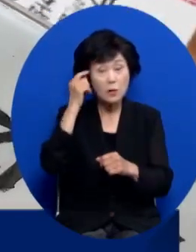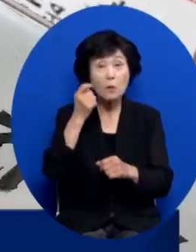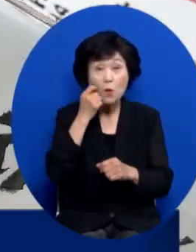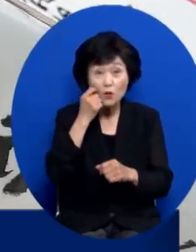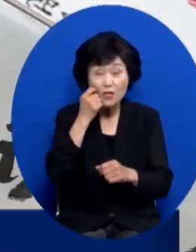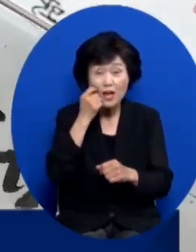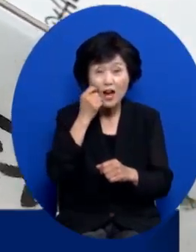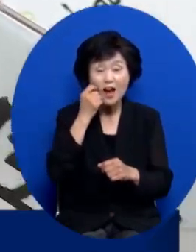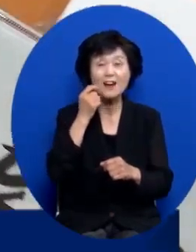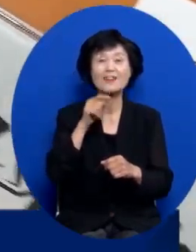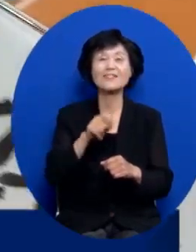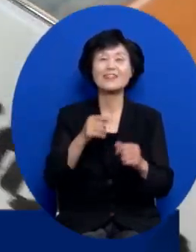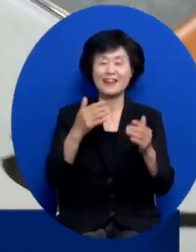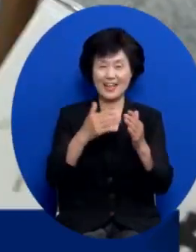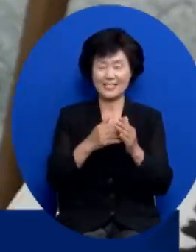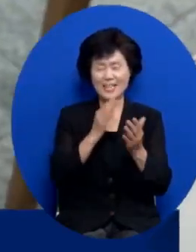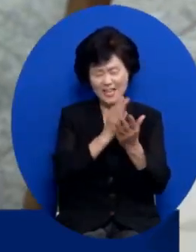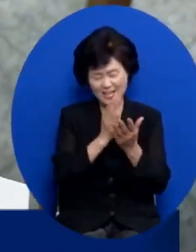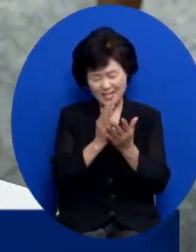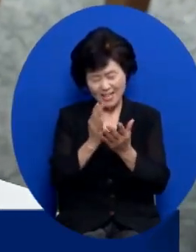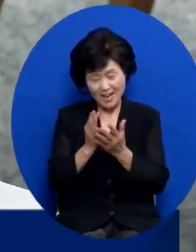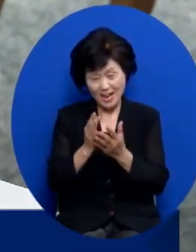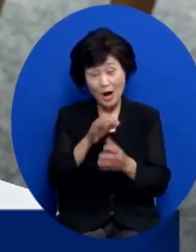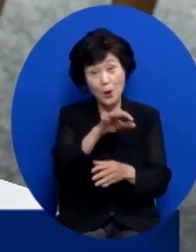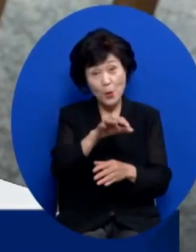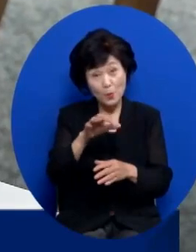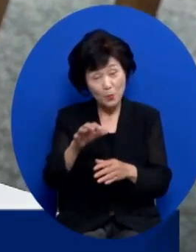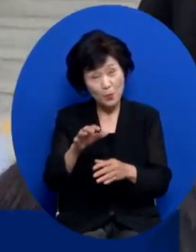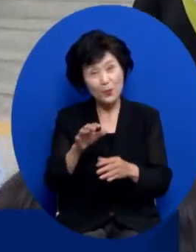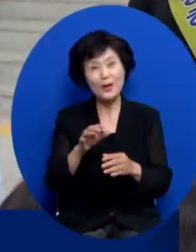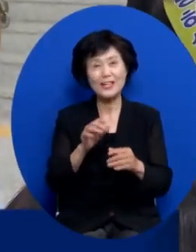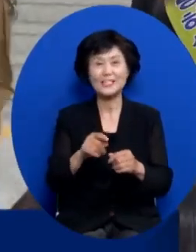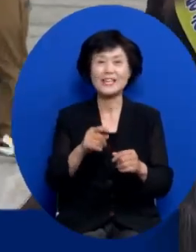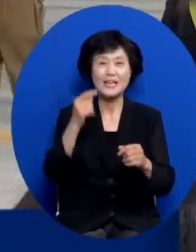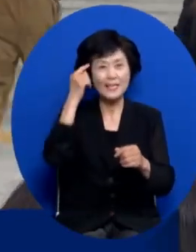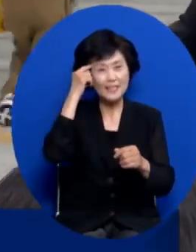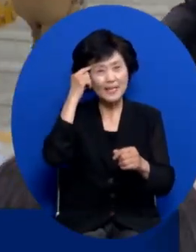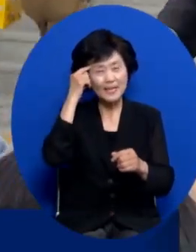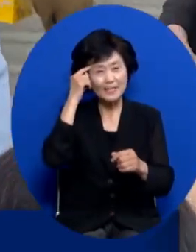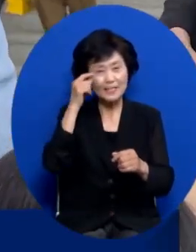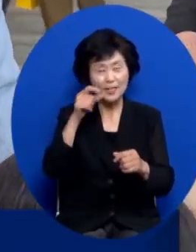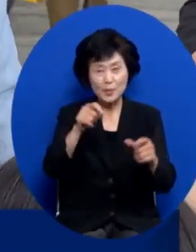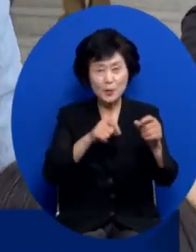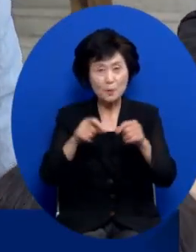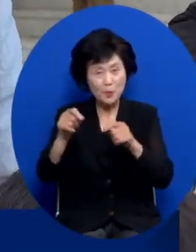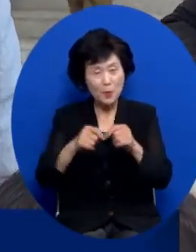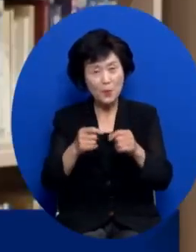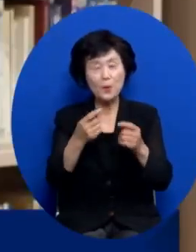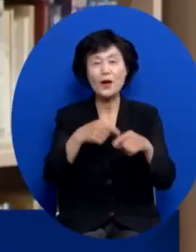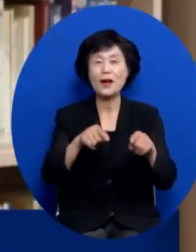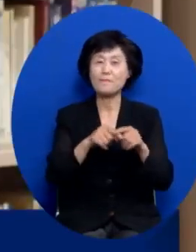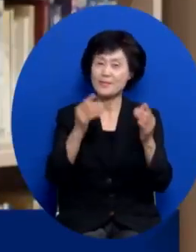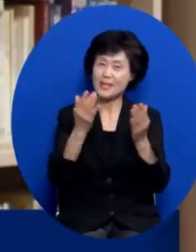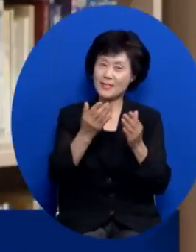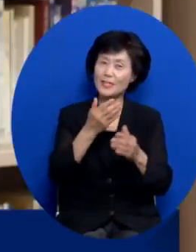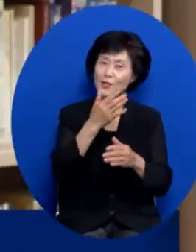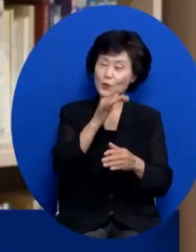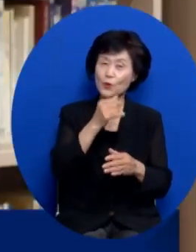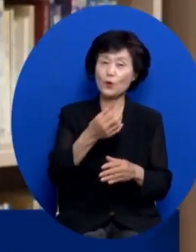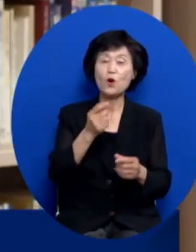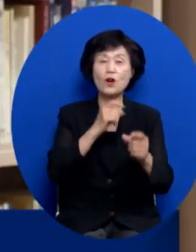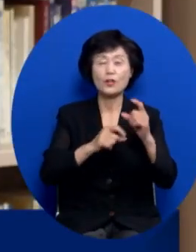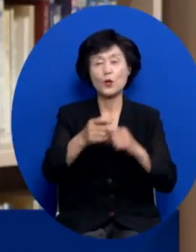것들, 그런 것들을 다양한 모든 사람들이 생각을 모으고 방향을 가지고 갈 수 있기 때문에요. 훨씬